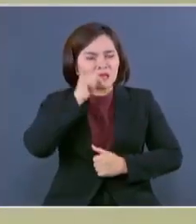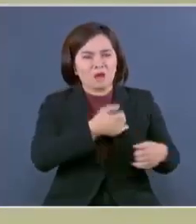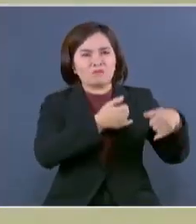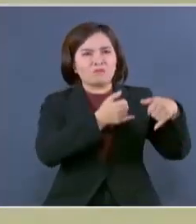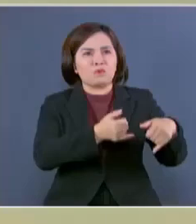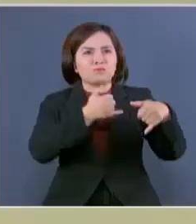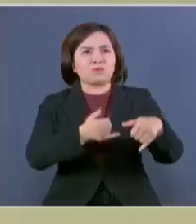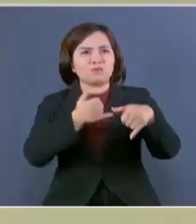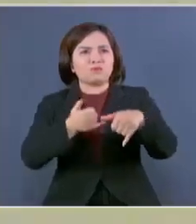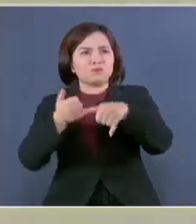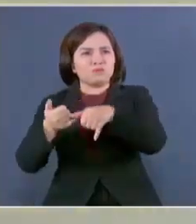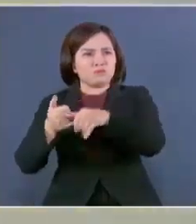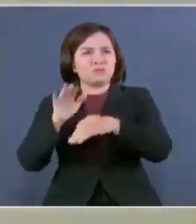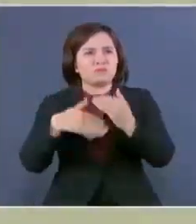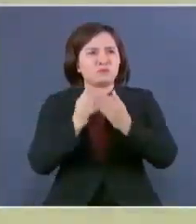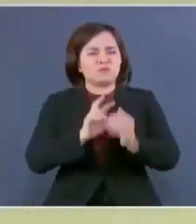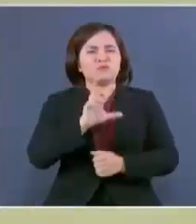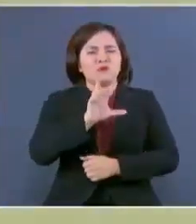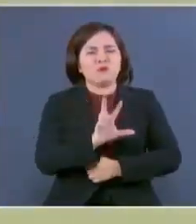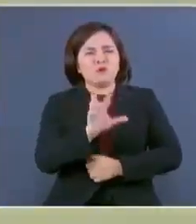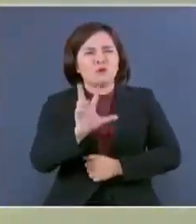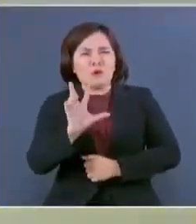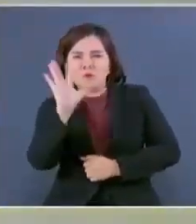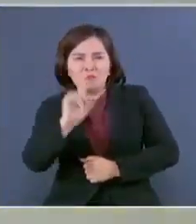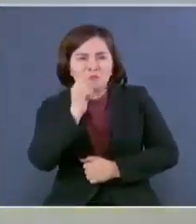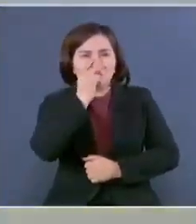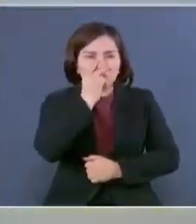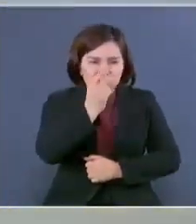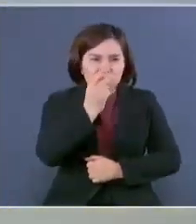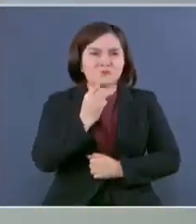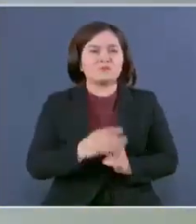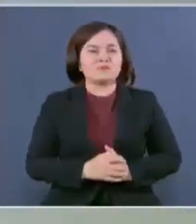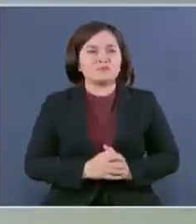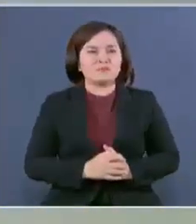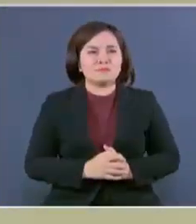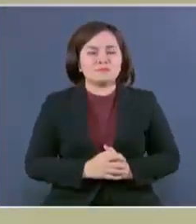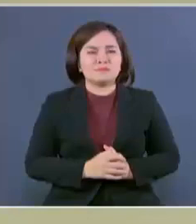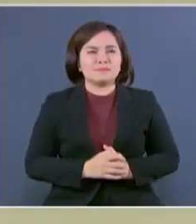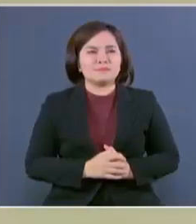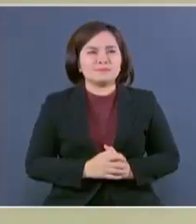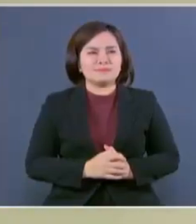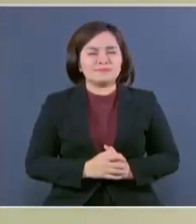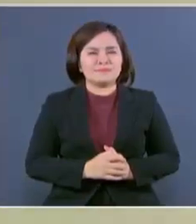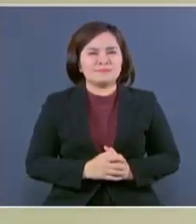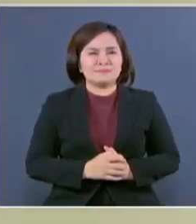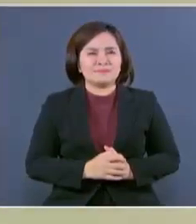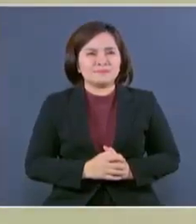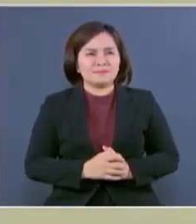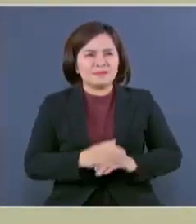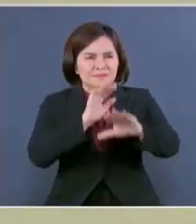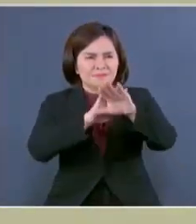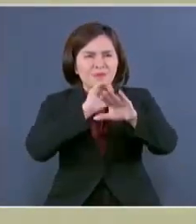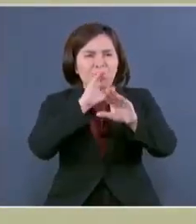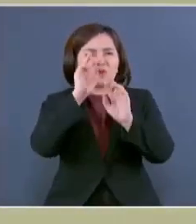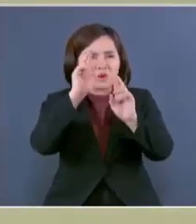ามน้ำแบบนี้เลยครับไหลไปเรื่อยครับไปดูภาพเหตุการณ์ตอนวินาทีชีวิตกันครับ เฮ้ยระวังระ